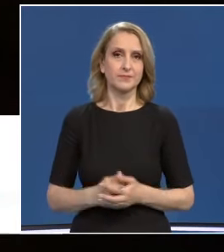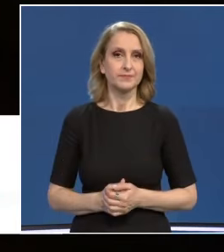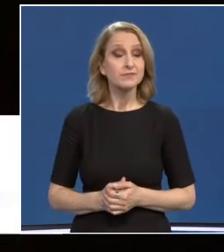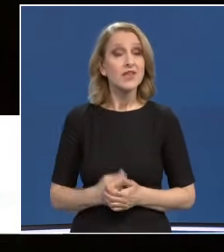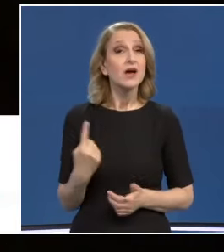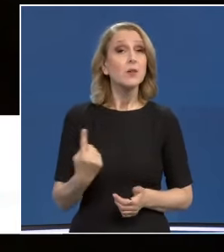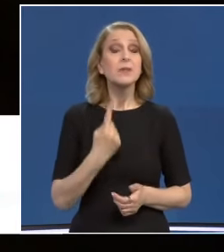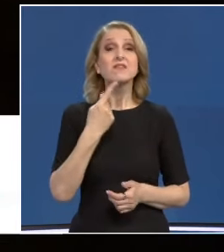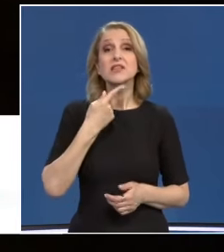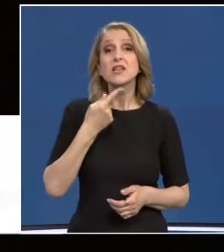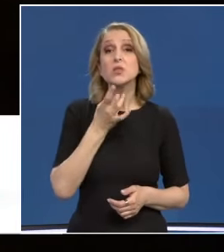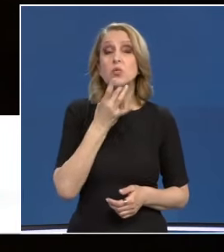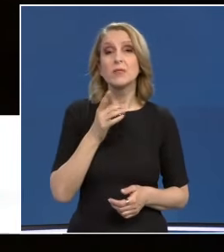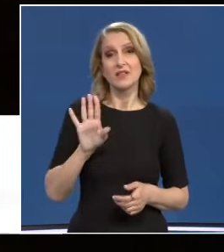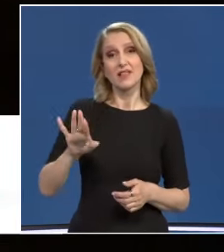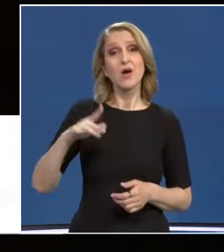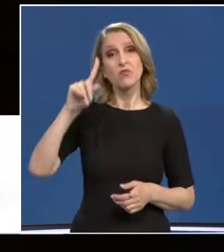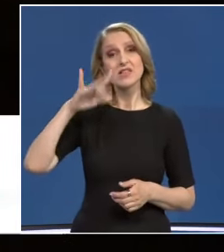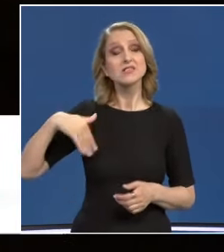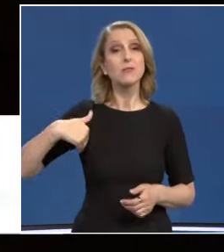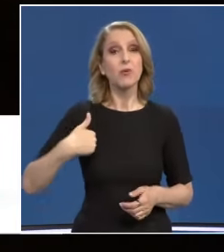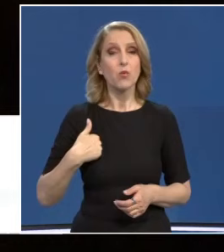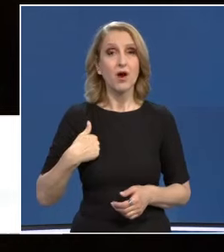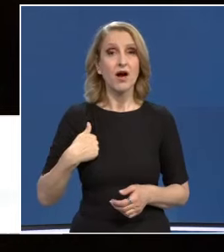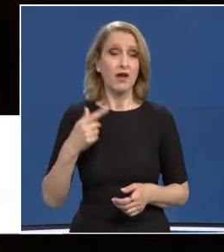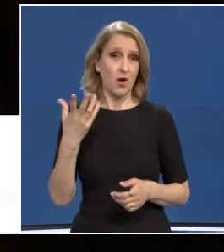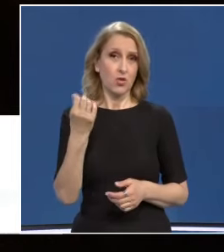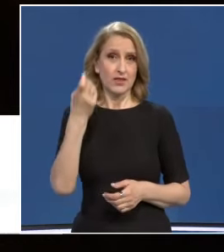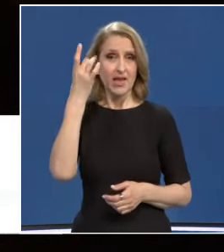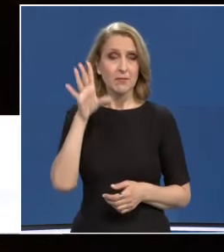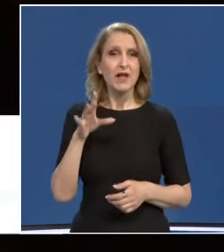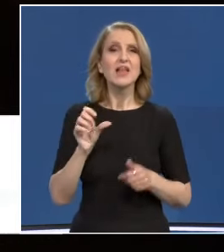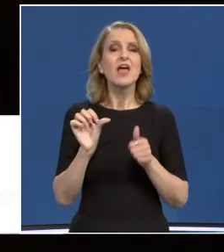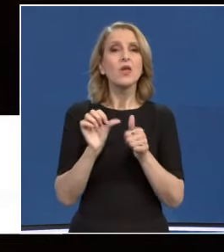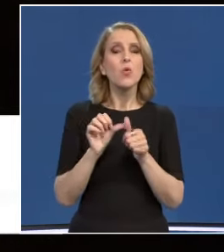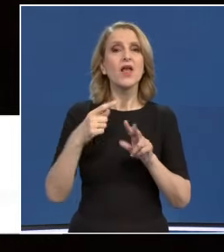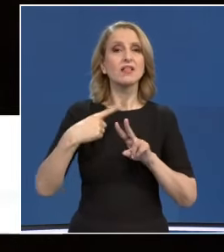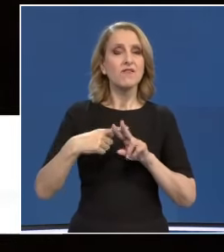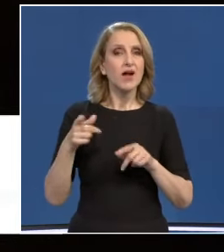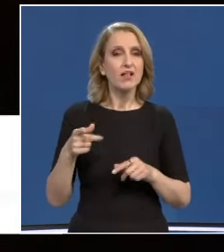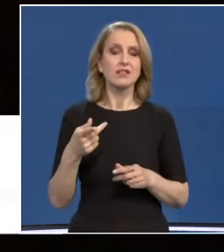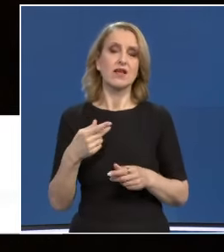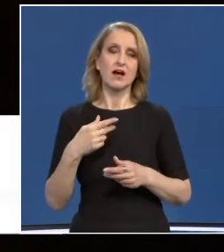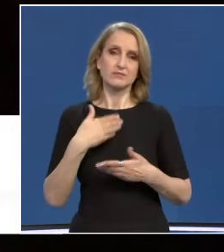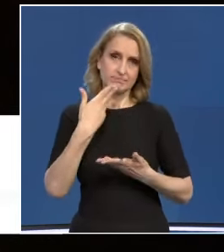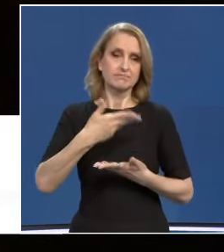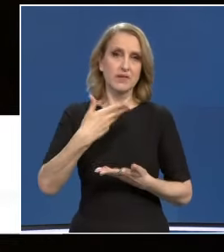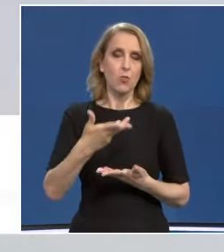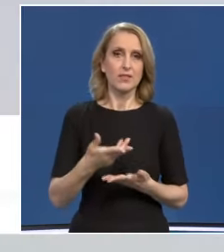Първите думи на съпругата на Навални също дойдоха от Мюнхен. Със сълзи на очи Юлия Навална се появи на форума и